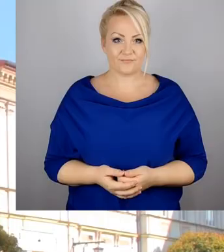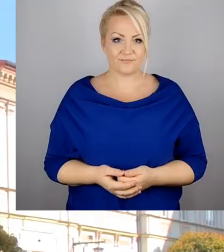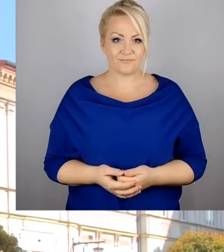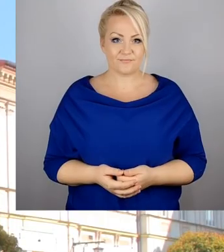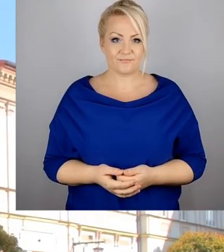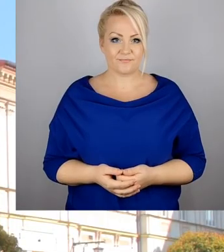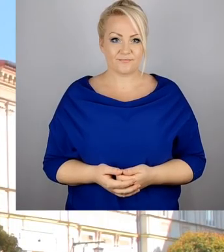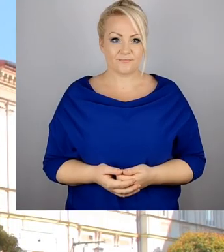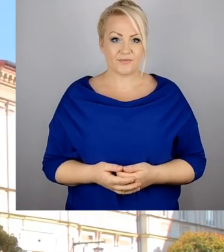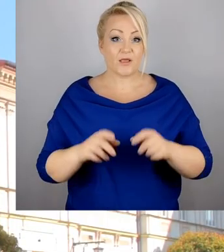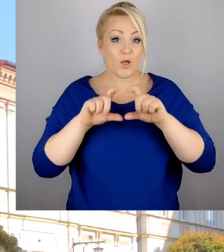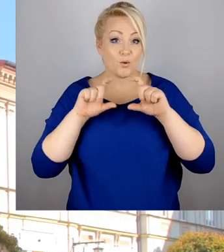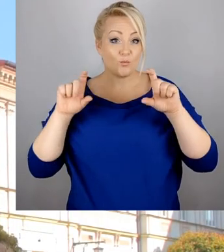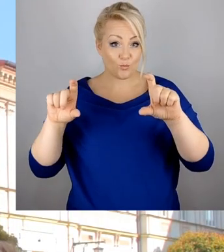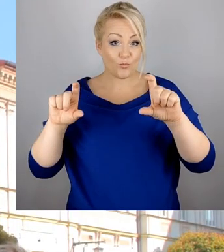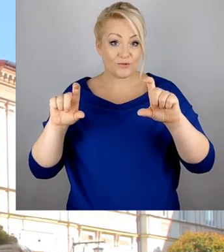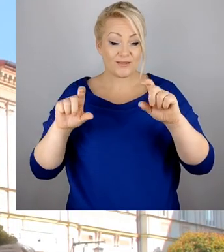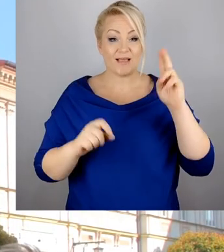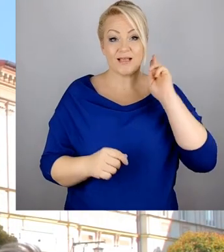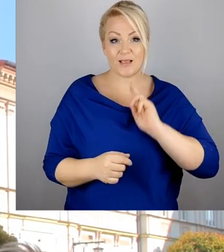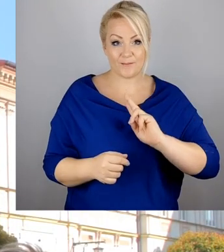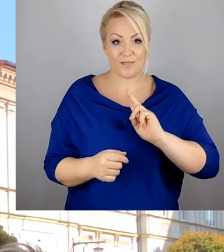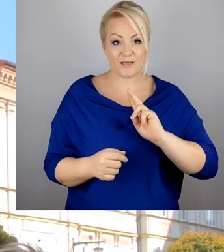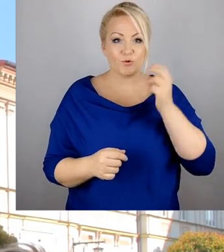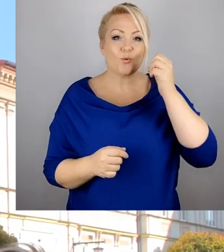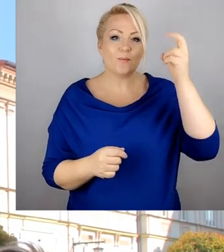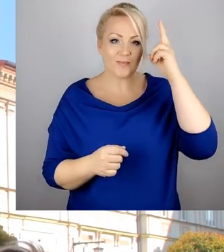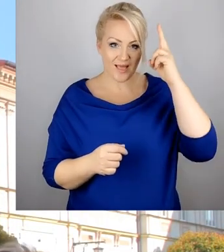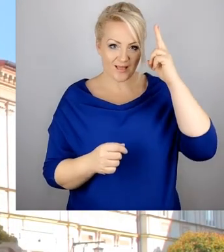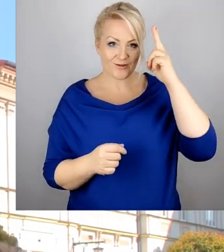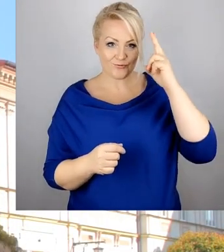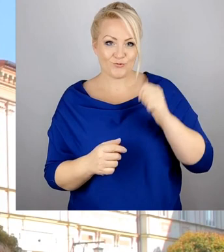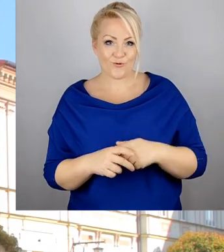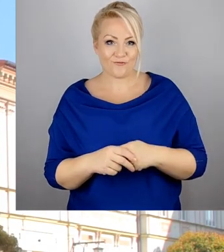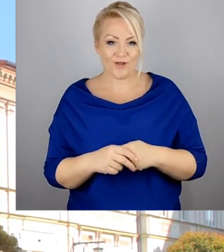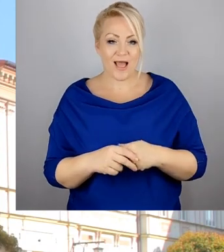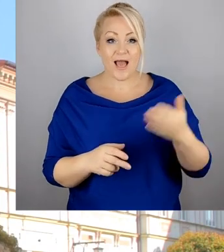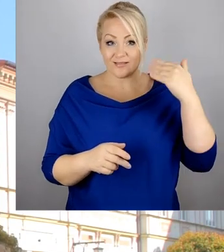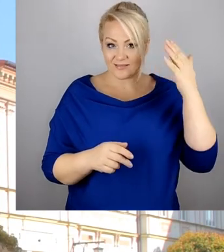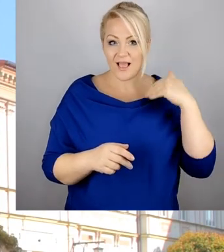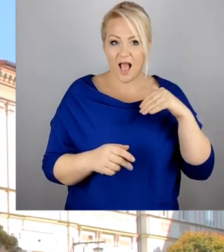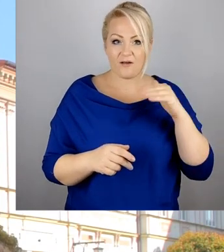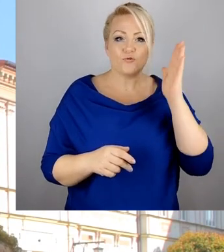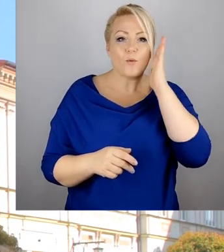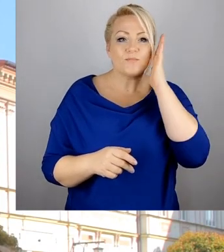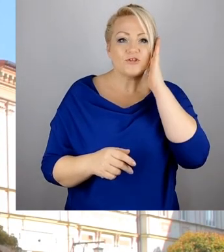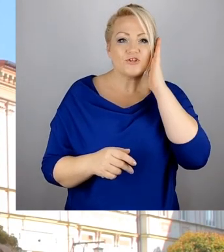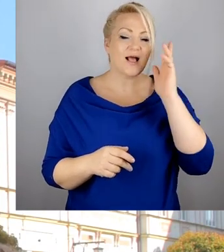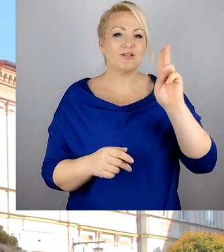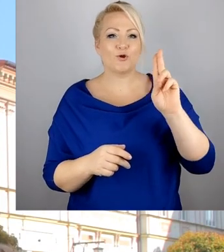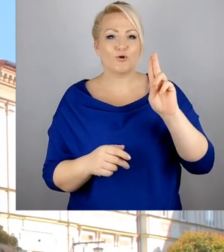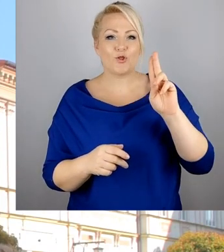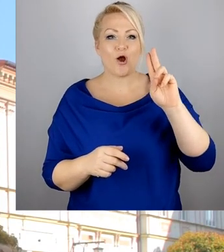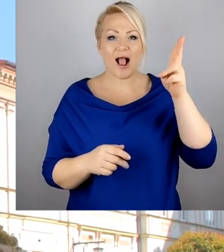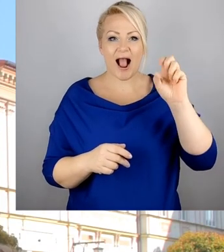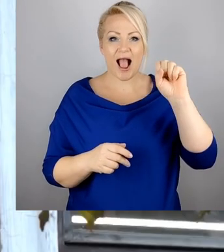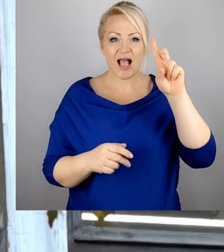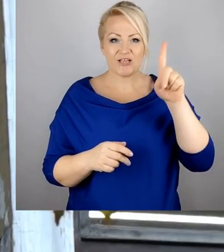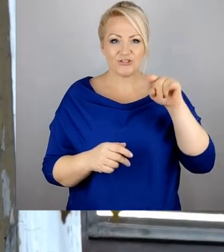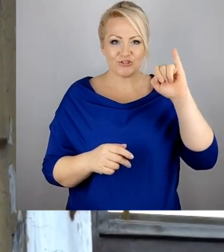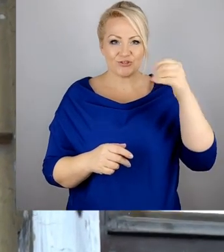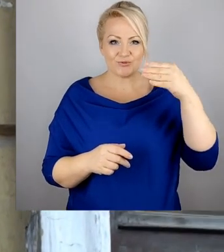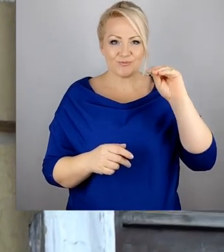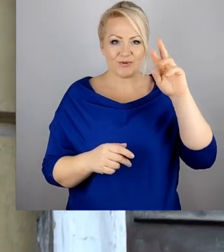Obecnie znajdujemy się przed kamienicą, w której jako uczeń Tarnowskiego Gimnazjum mieszkał Kazimierz Brodziński.